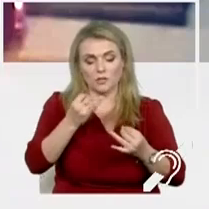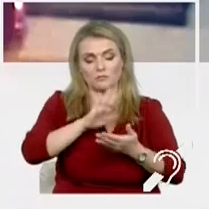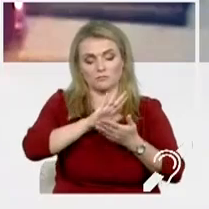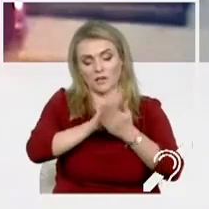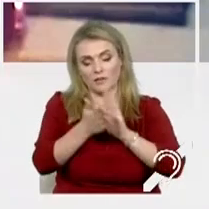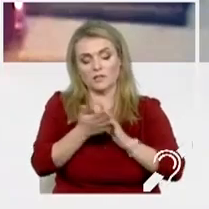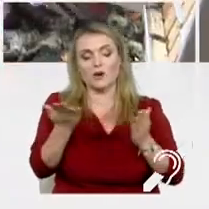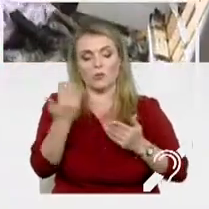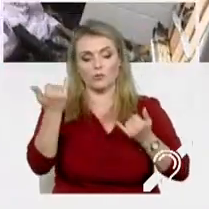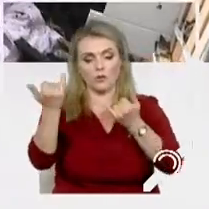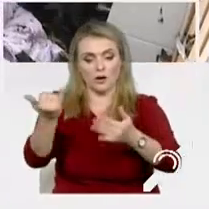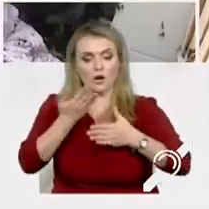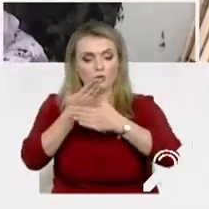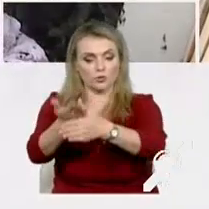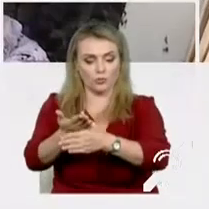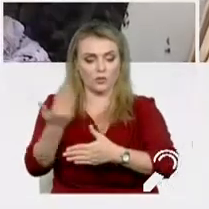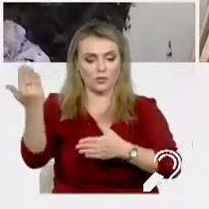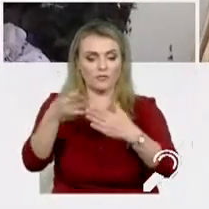afectate.